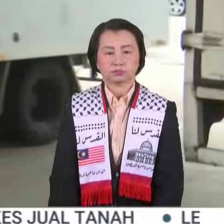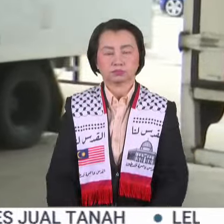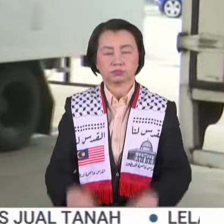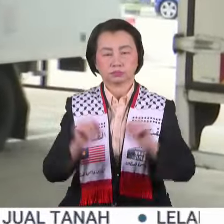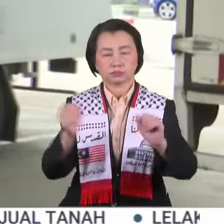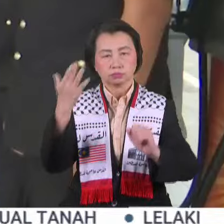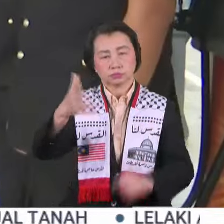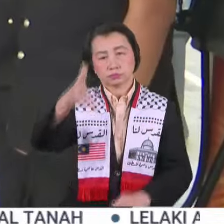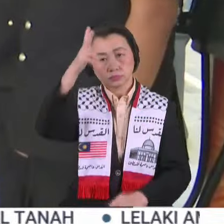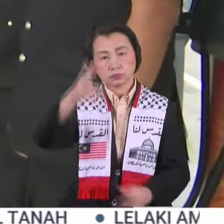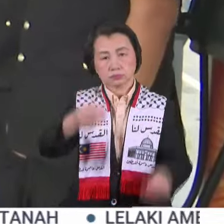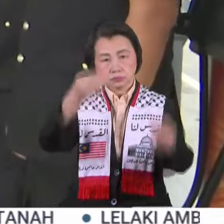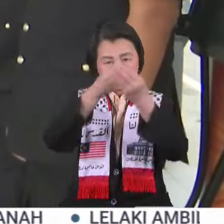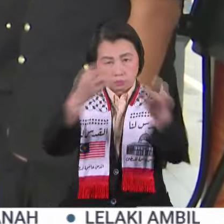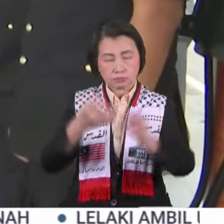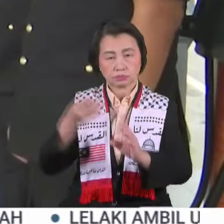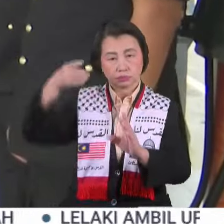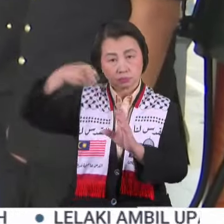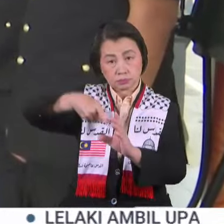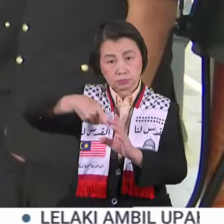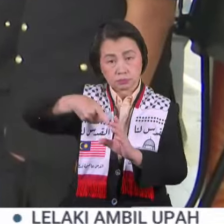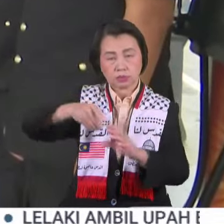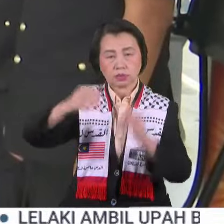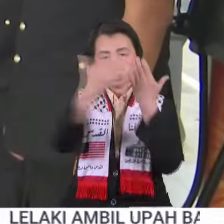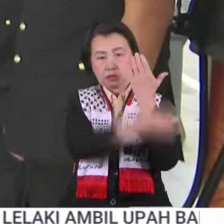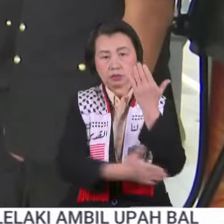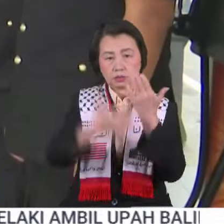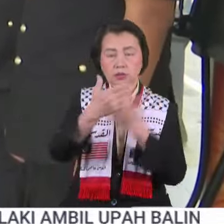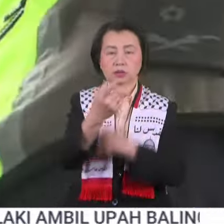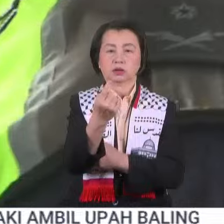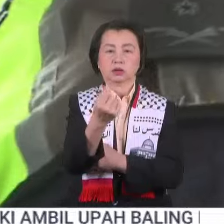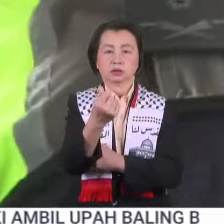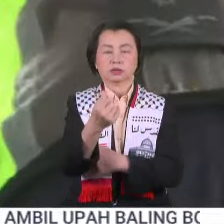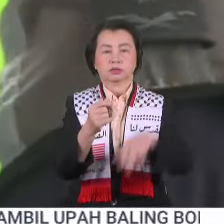kerajaan mengumumkan harga diesel di Semenanjung ditetapkan pada